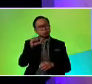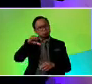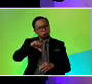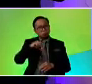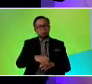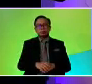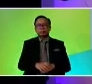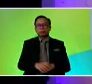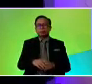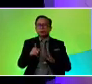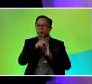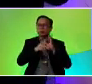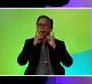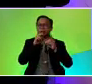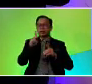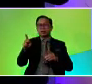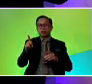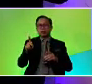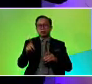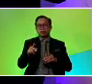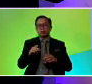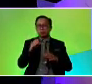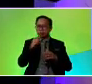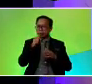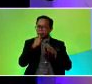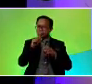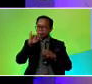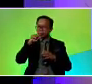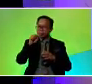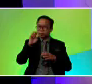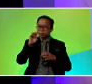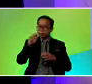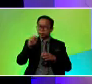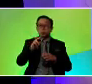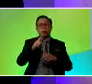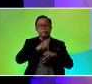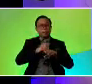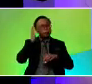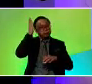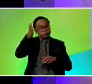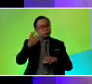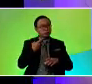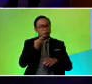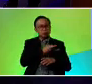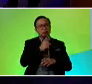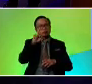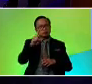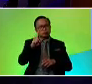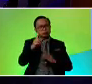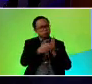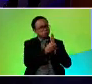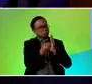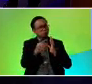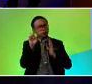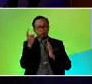pendidikan ini akan menjamin masa depan Oke kalau kita hanya ada satu skill ataupun hanya begitu